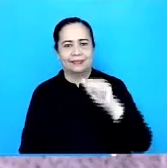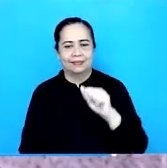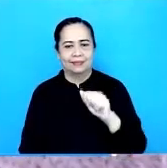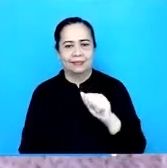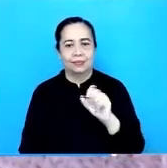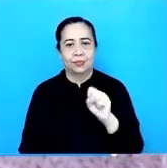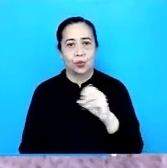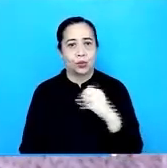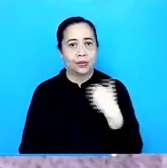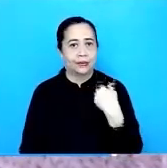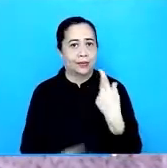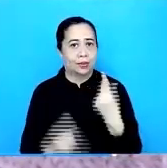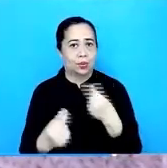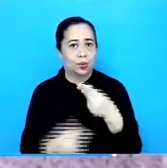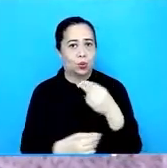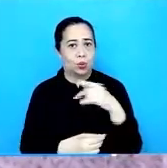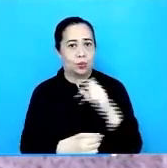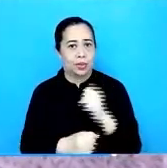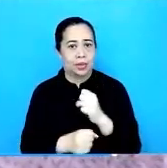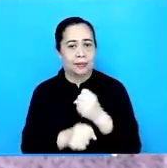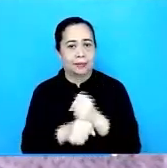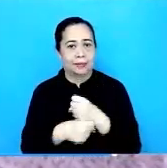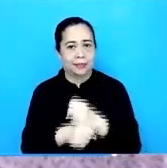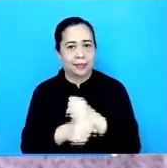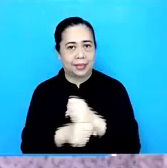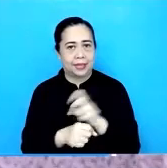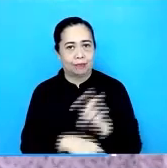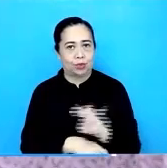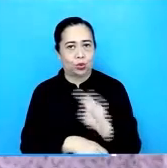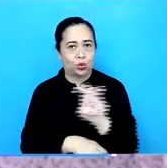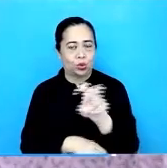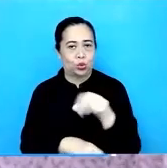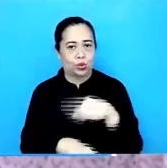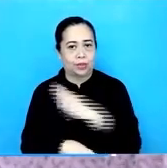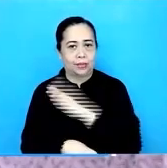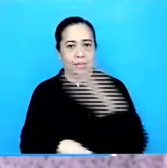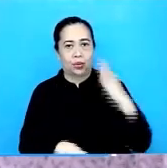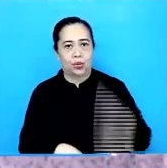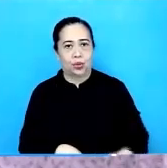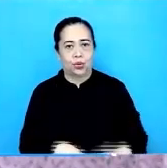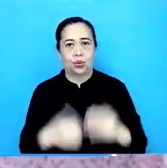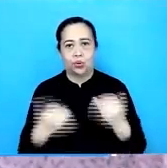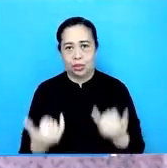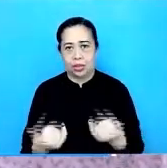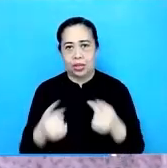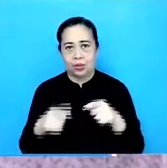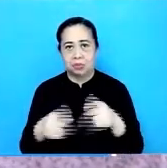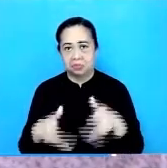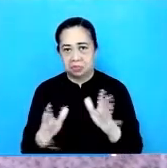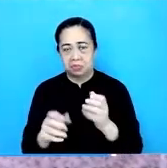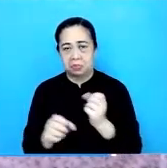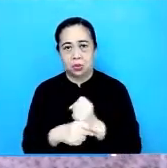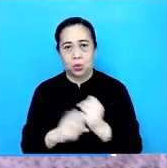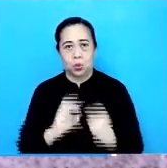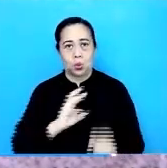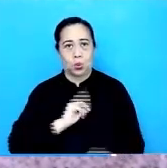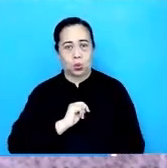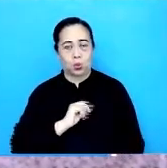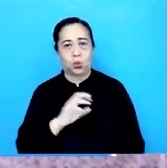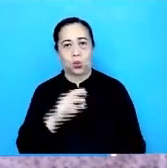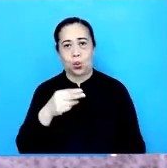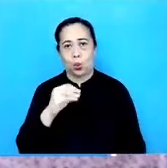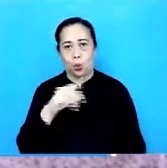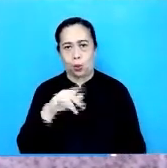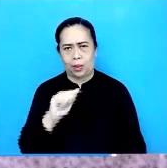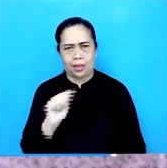kayong ginagawang hopya making tour, yes, no? Kapag sa Binondo. Pero this time, mapagbibigyan nyo kaming gumawa ng sarili naming hopya. So